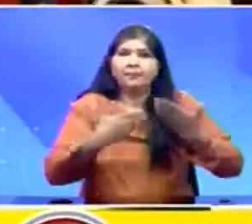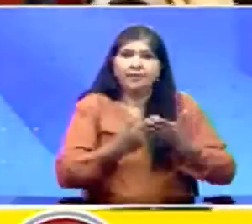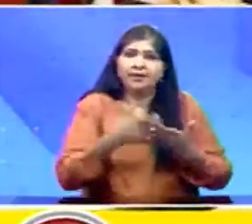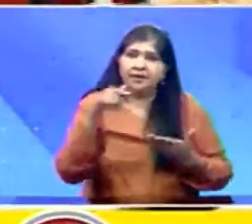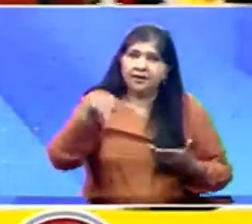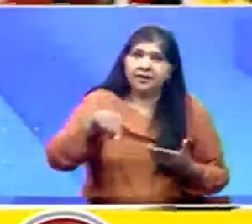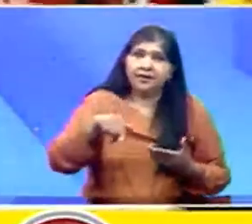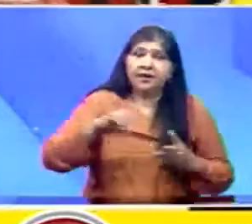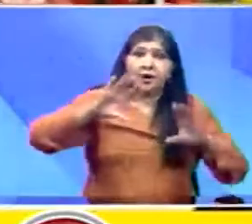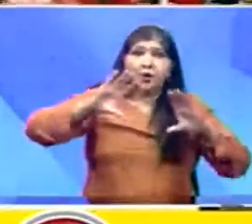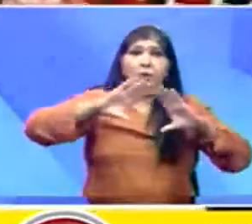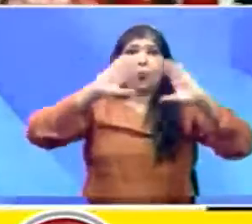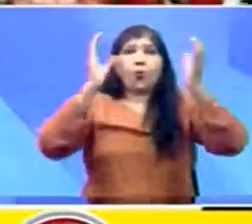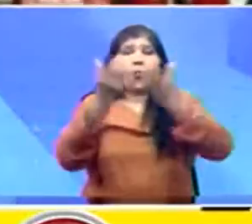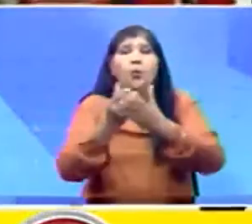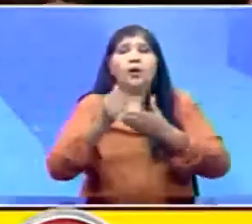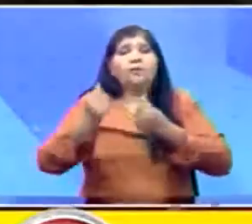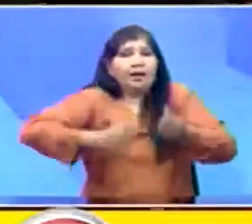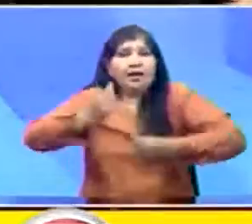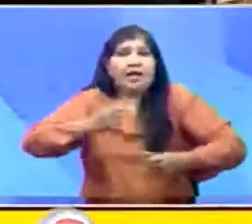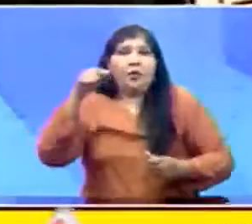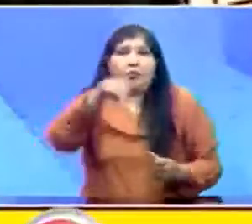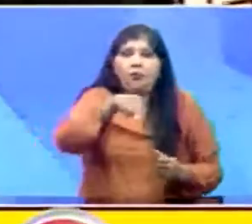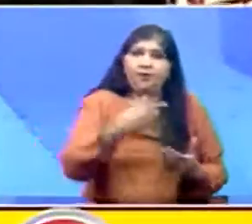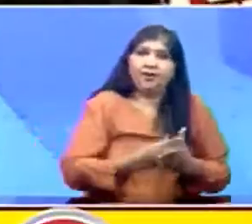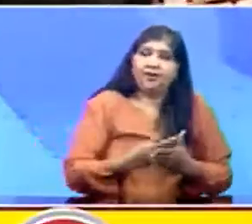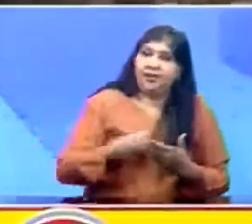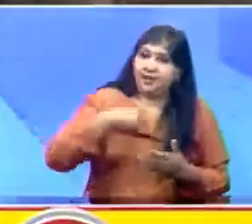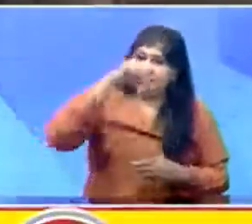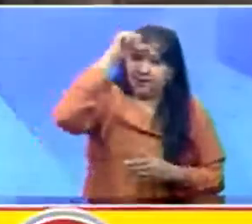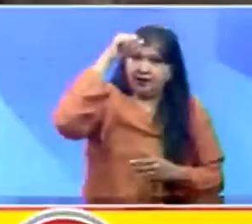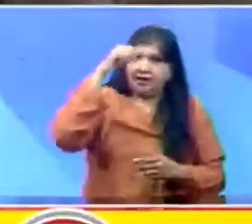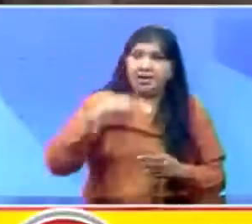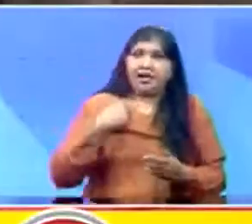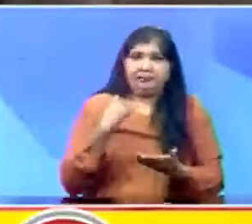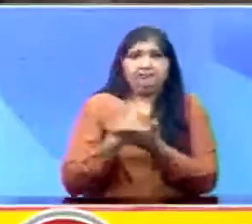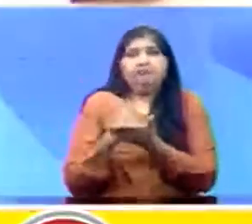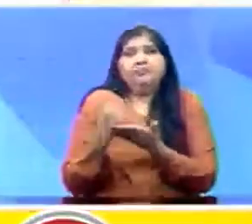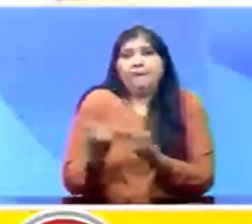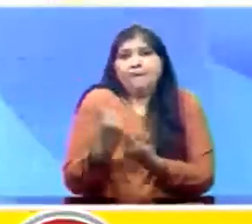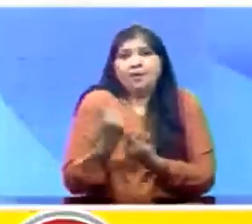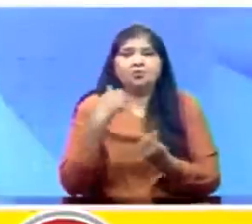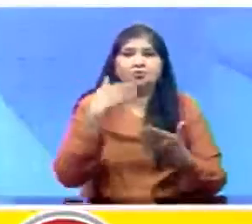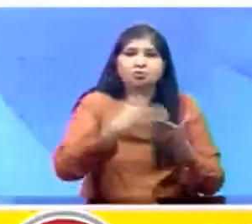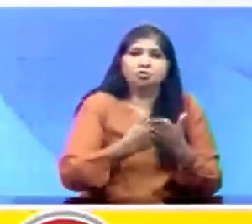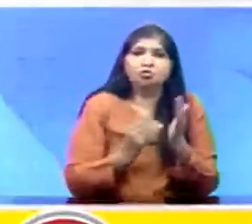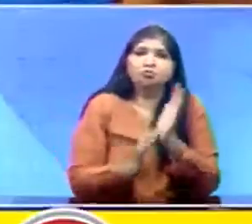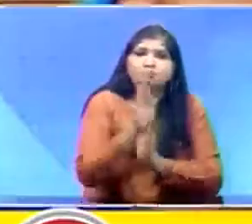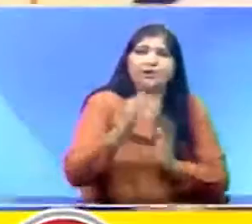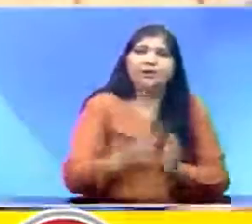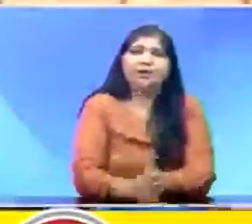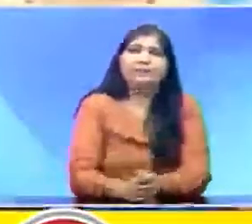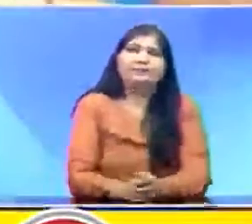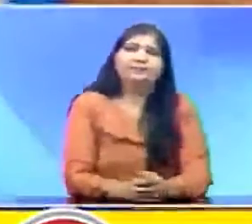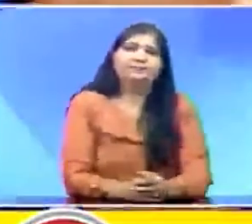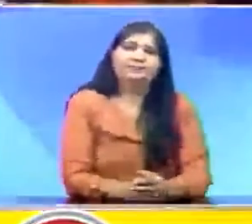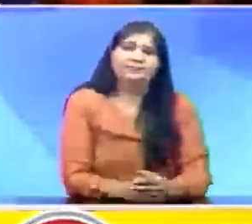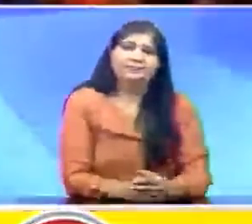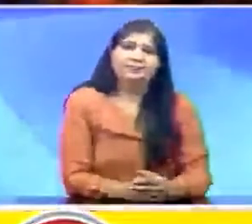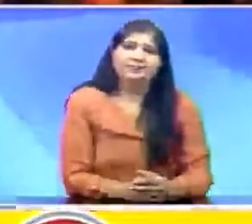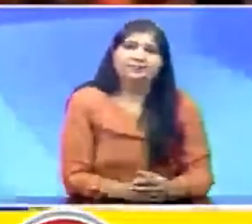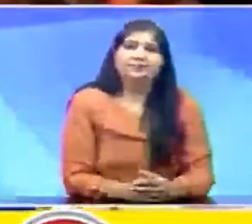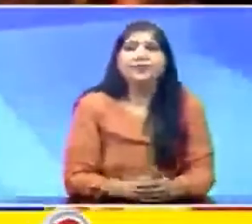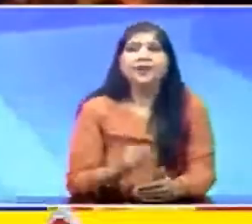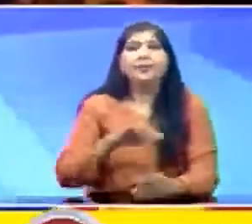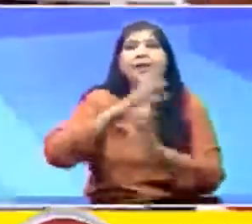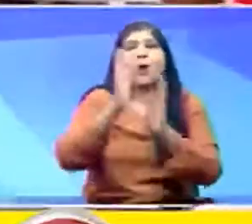अंतरराष्ट्य खेलों में भारत की साख कितनी बढ़ने वाली हैं मैं